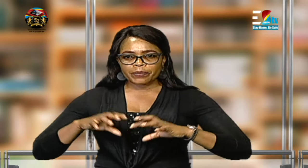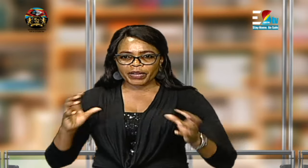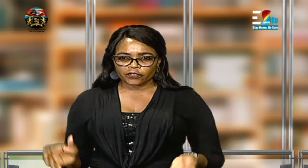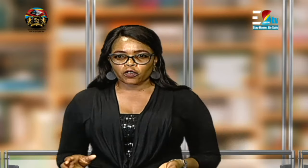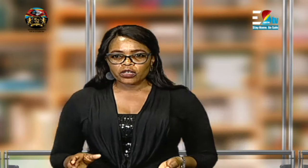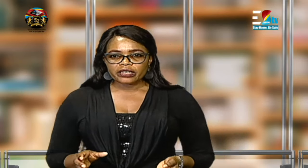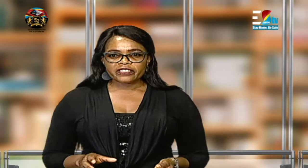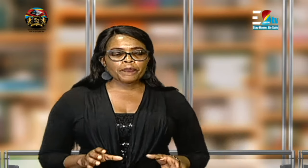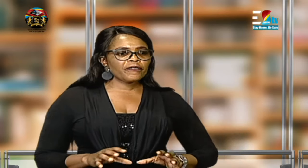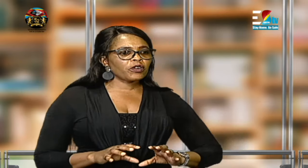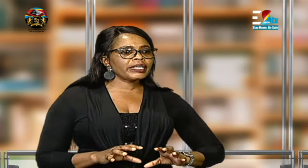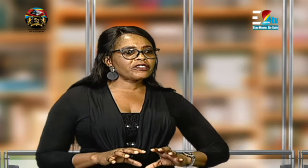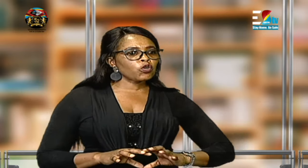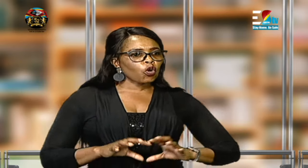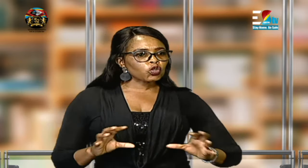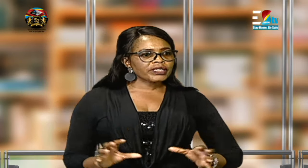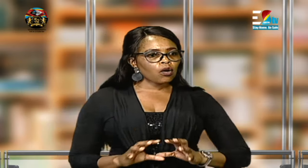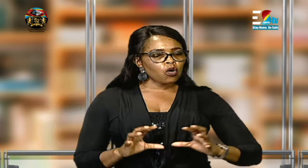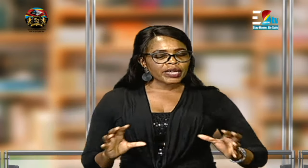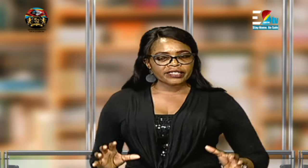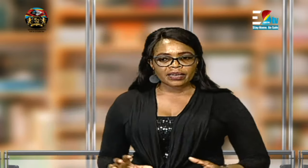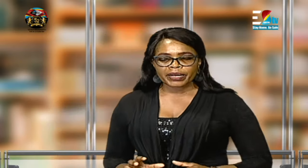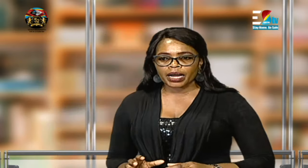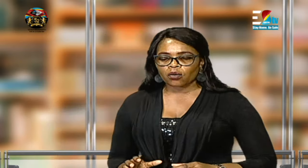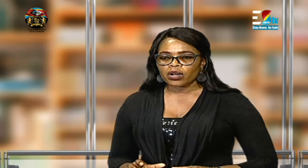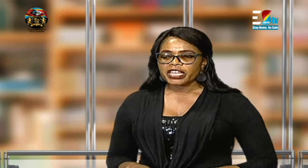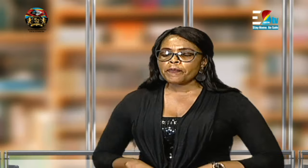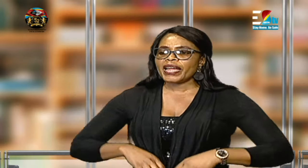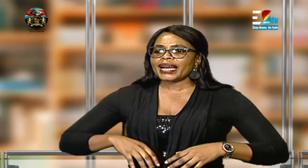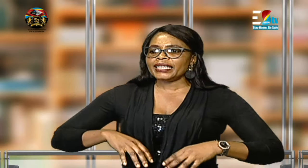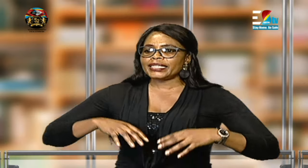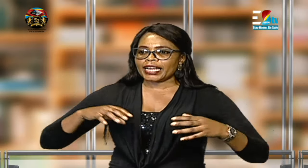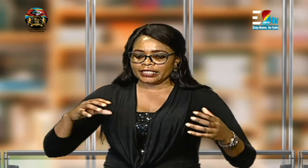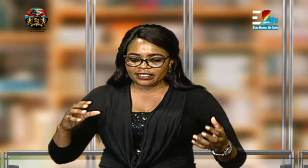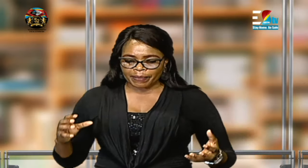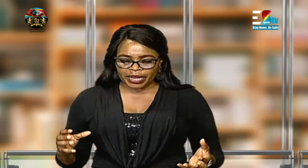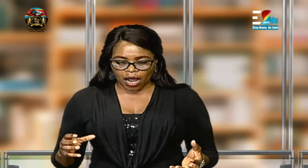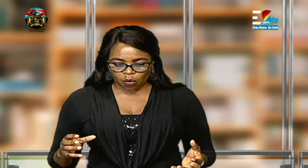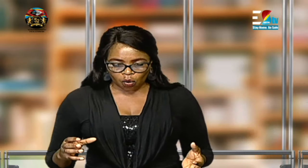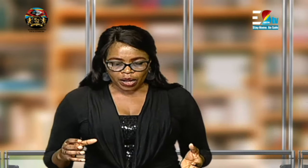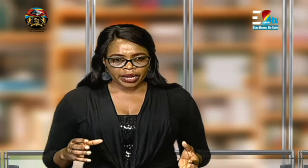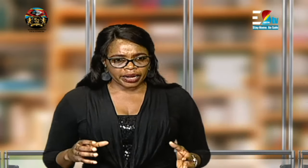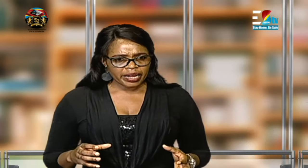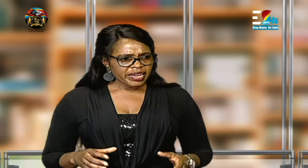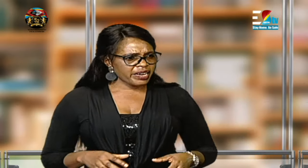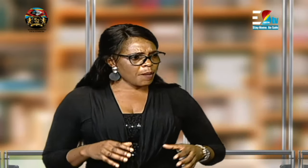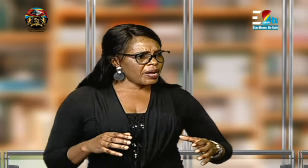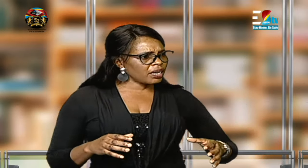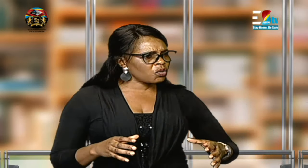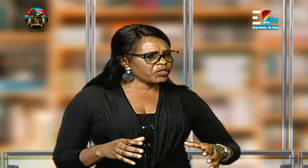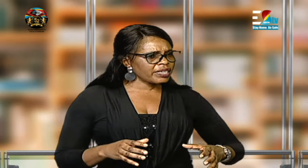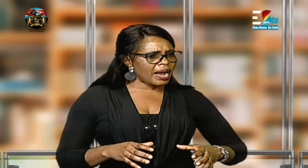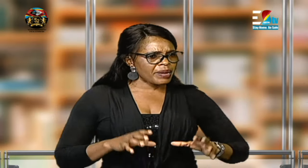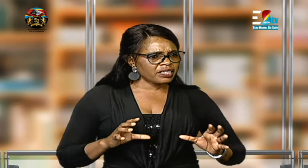siyokwabhala siphetfo ke ngilaso igoqota khona lenzaba yakho iphela kanjani indzaba yakho